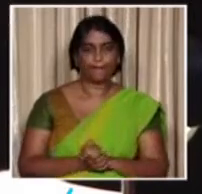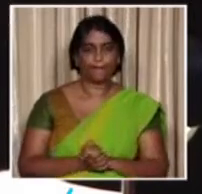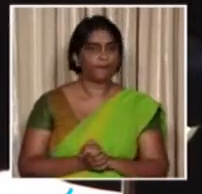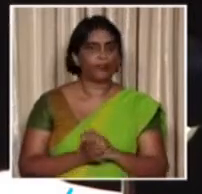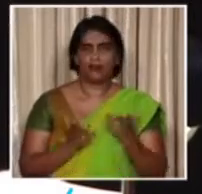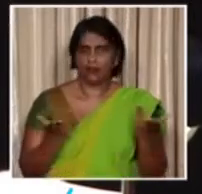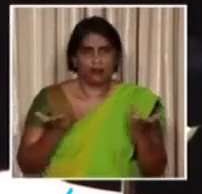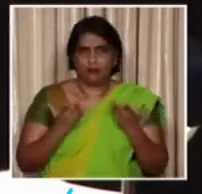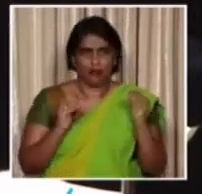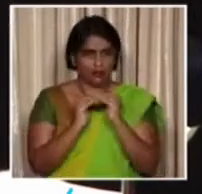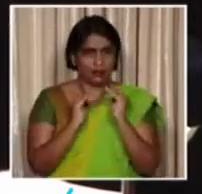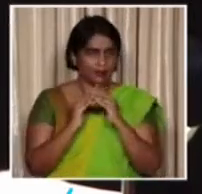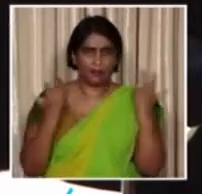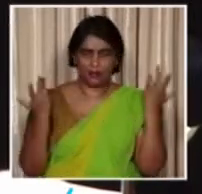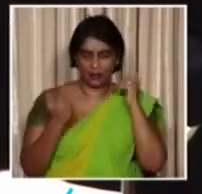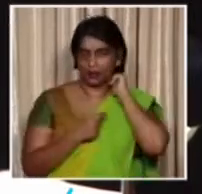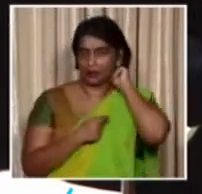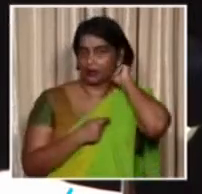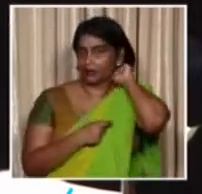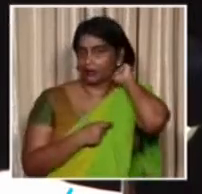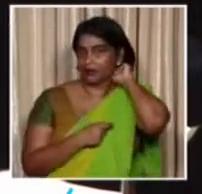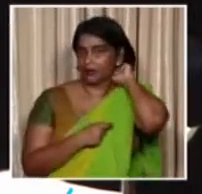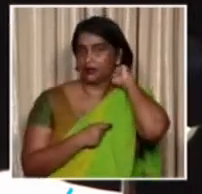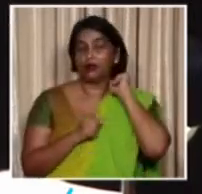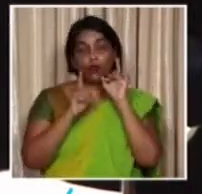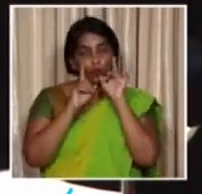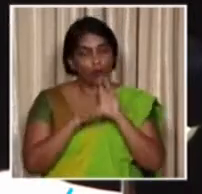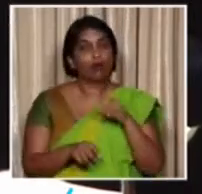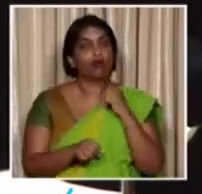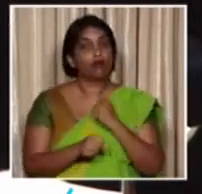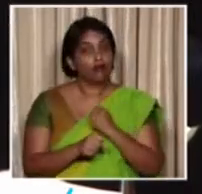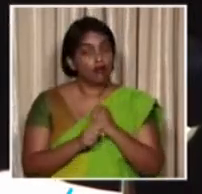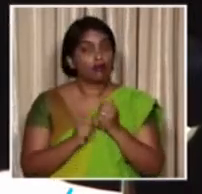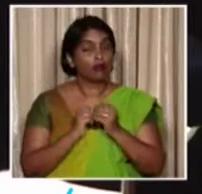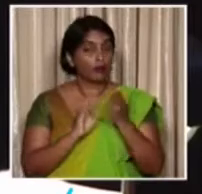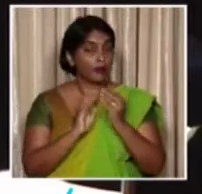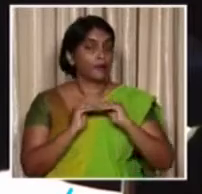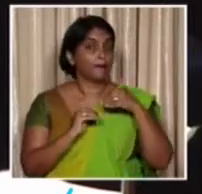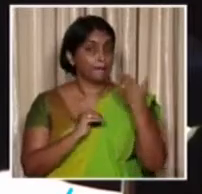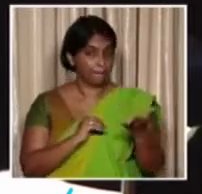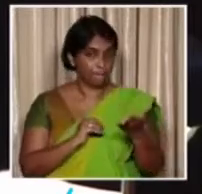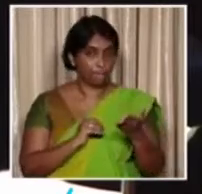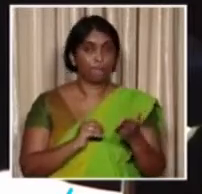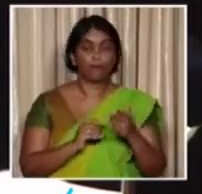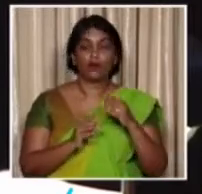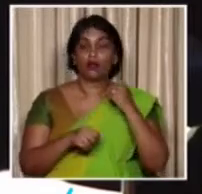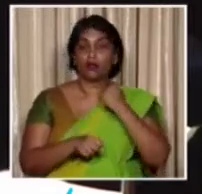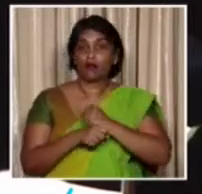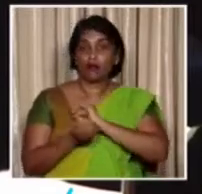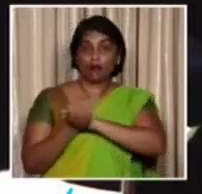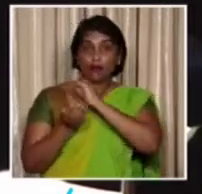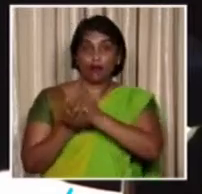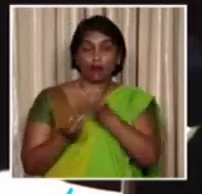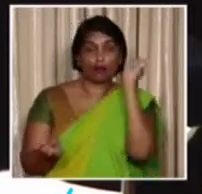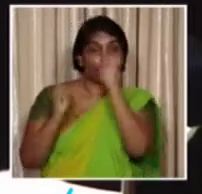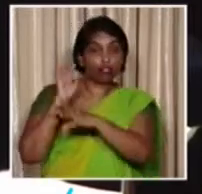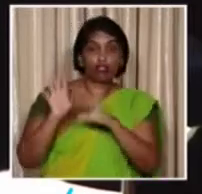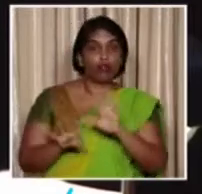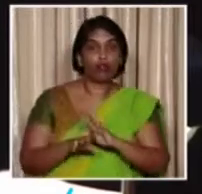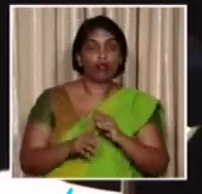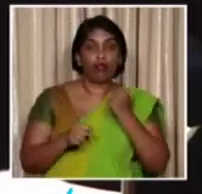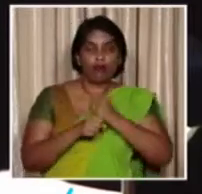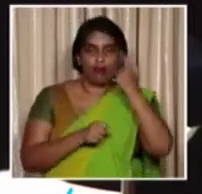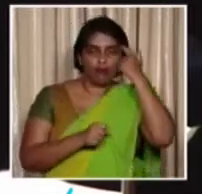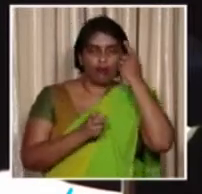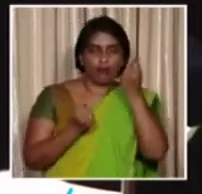එහෙම වෙන්නේ නැහැ කරු සභාපතිතුමනි එහෙමනම් ආණ්ඩුවක් කරන්න මීට පස්සේ භාණ්ඩාගාරේ පුරවන එක නෙවෙයි භාණ්ඩාගාර විනාශ